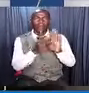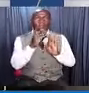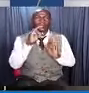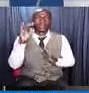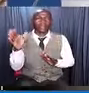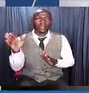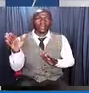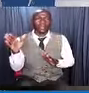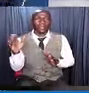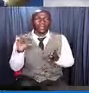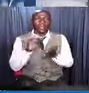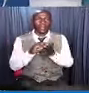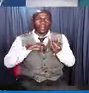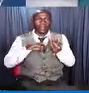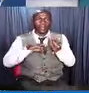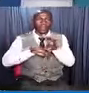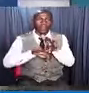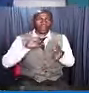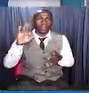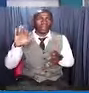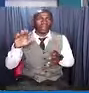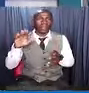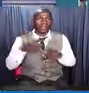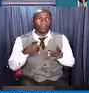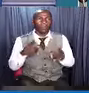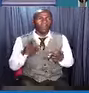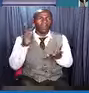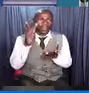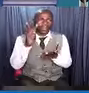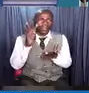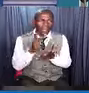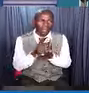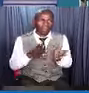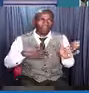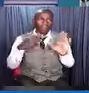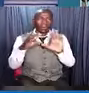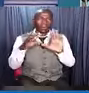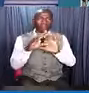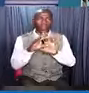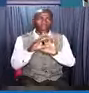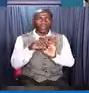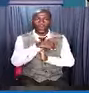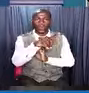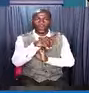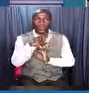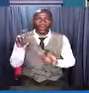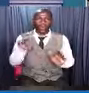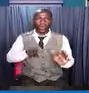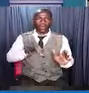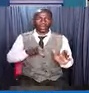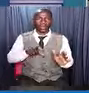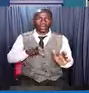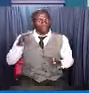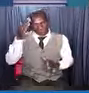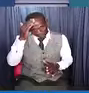very many ranks are there. Amani kwa ndoa iko. Peace in marriages is there. Lakini anasema shikaye amri yangu. But the one who keeps his commands. Inasema yenyu wake. He says ye. Tini